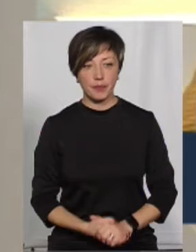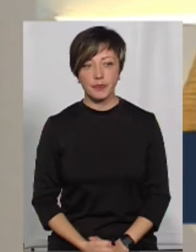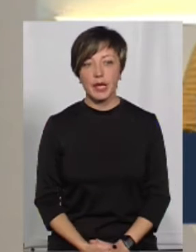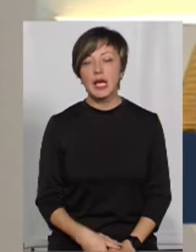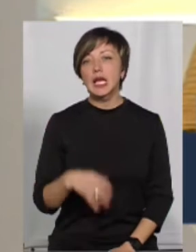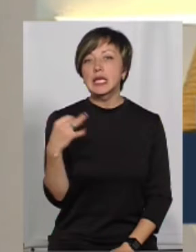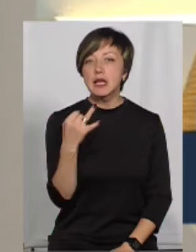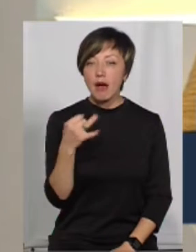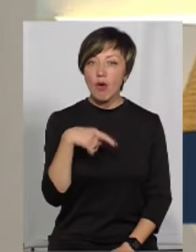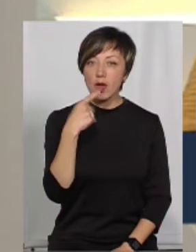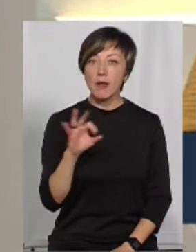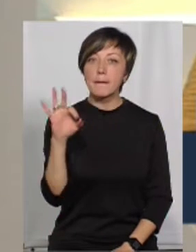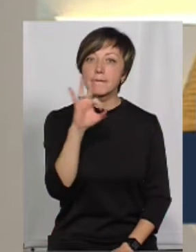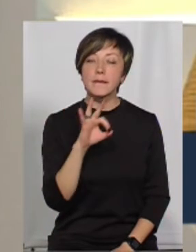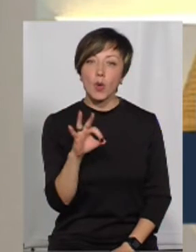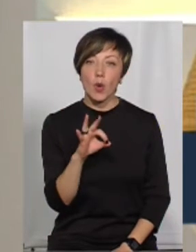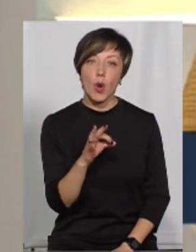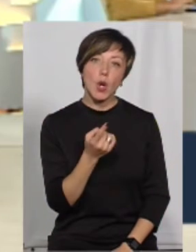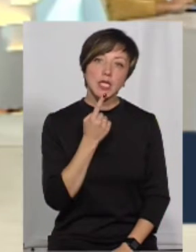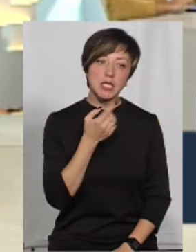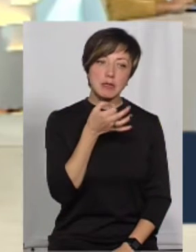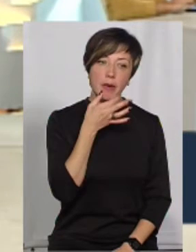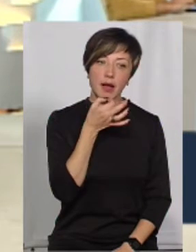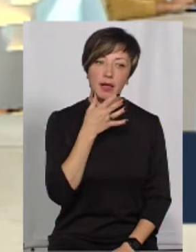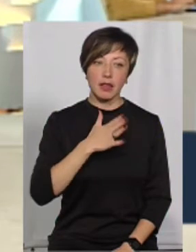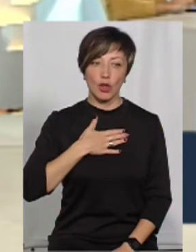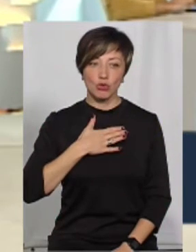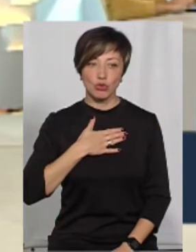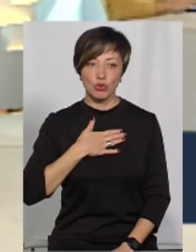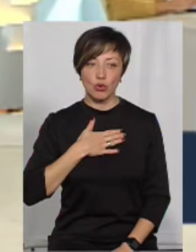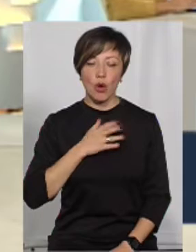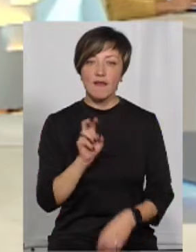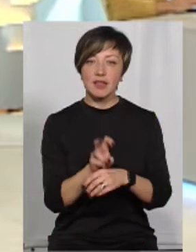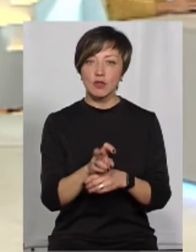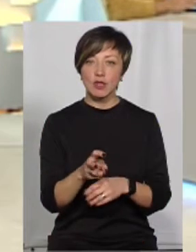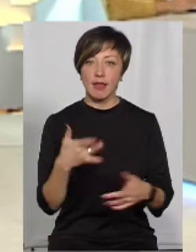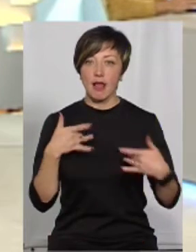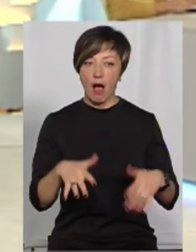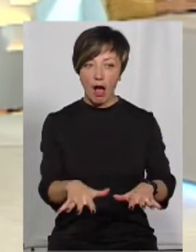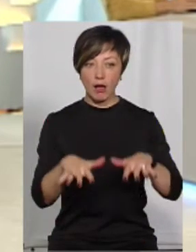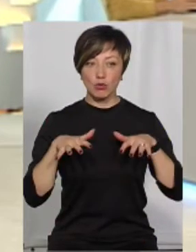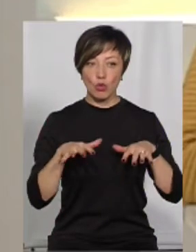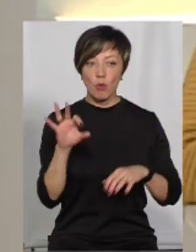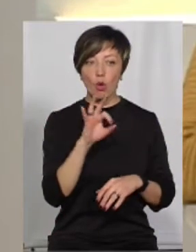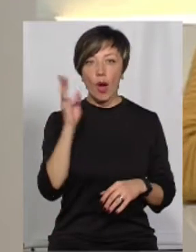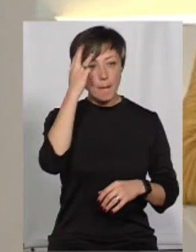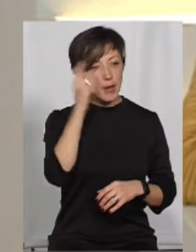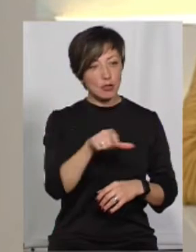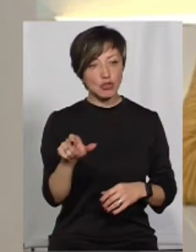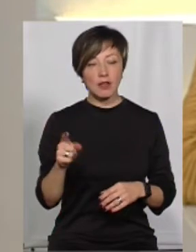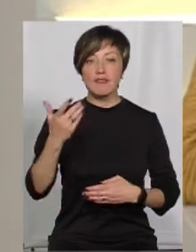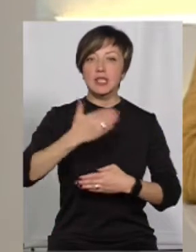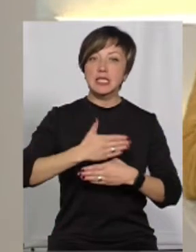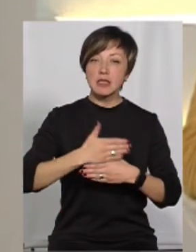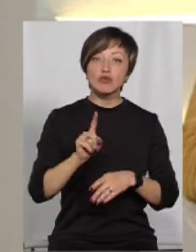цікаво, якщо говорити про смаки нашого відвідувача театру, про хмельничан, що ви ставите